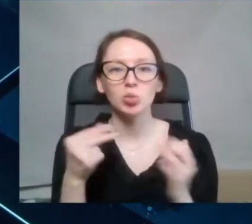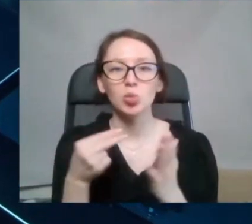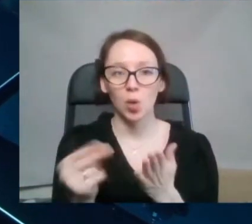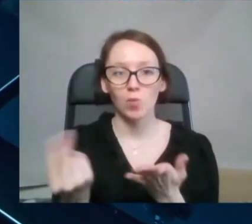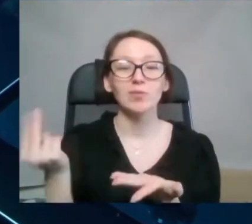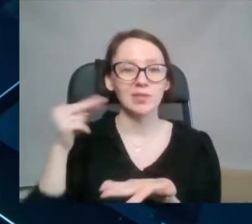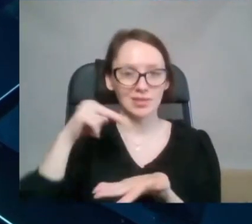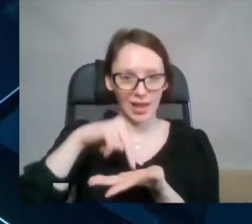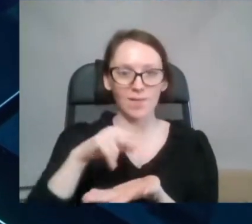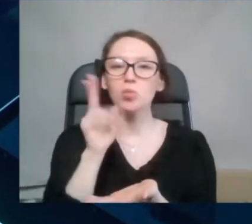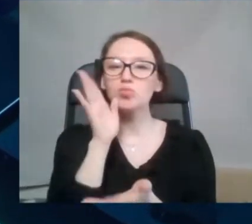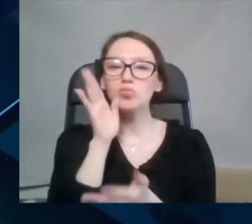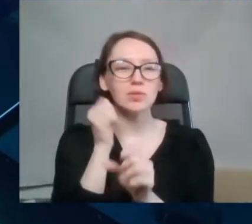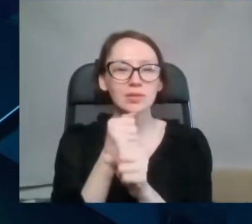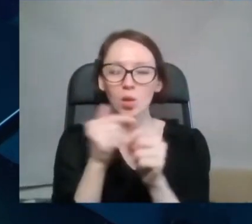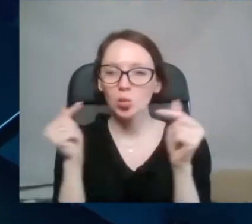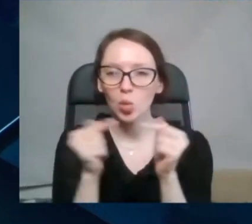кто сделает точно.